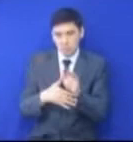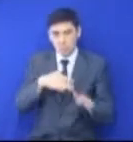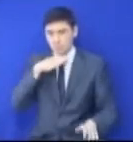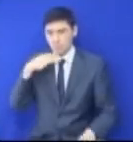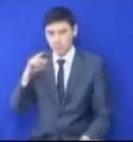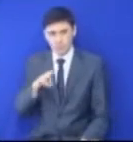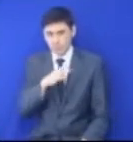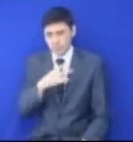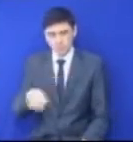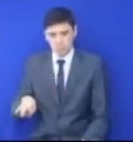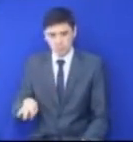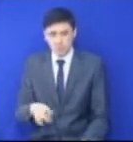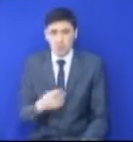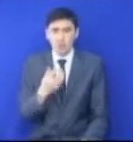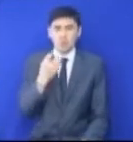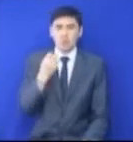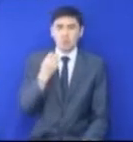каких-то